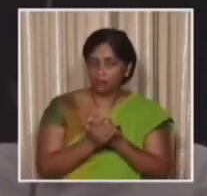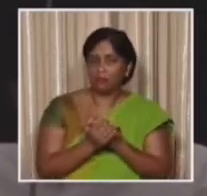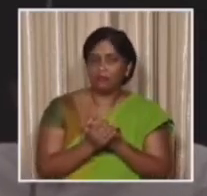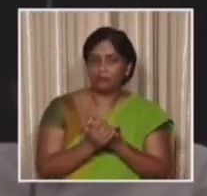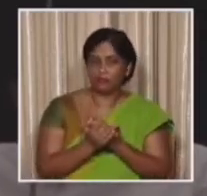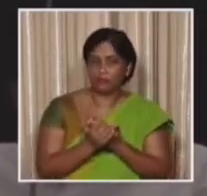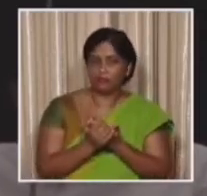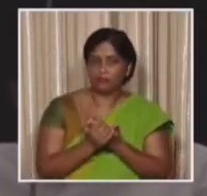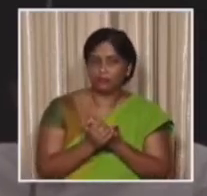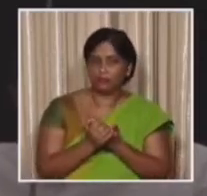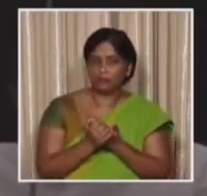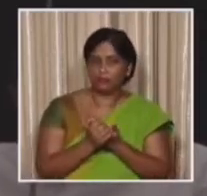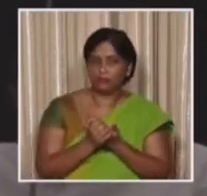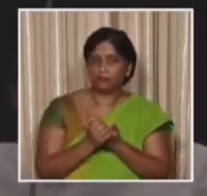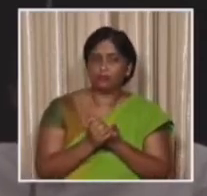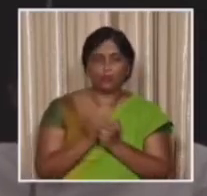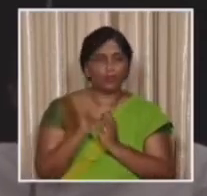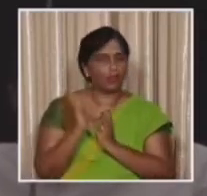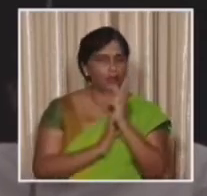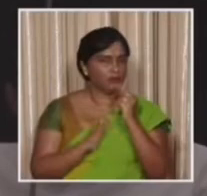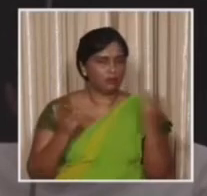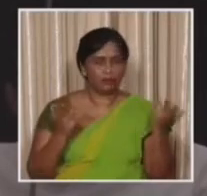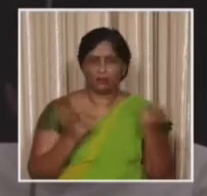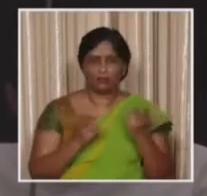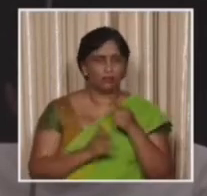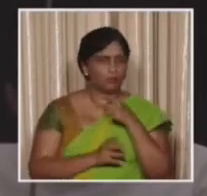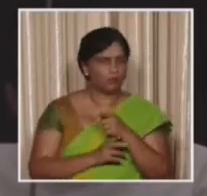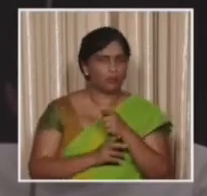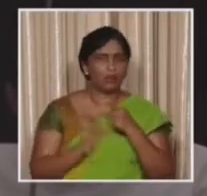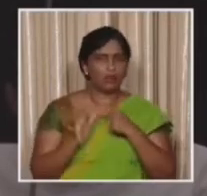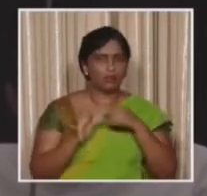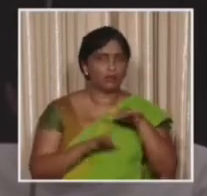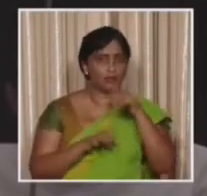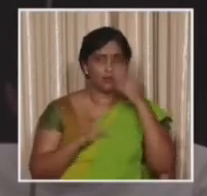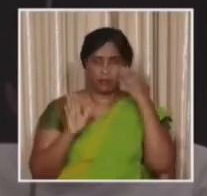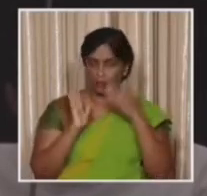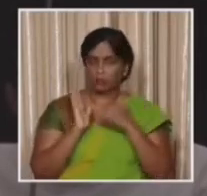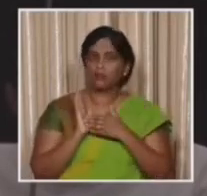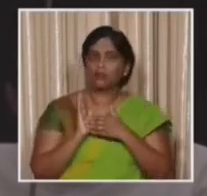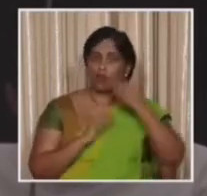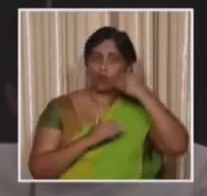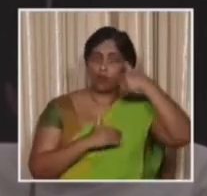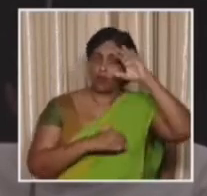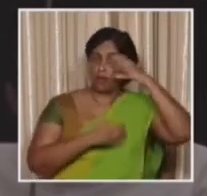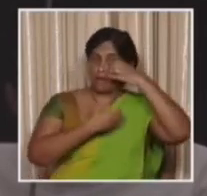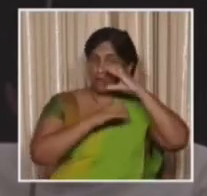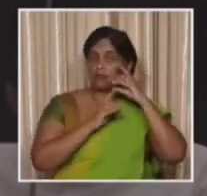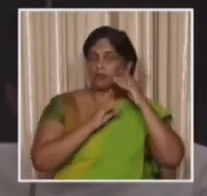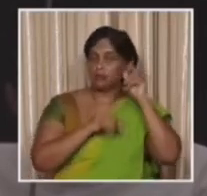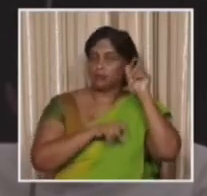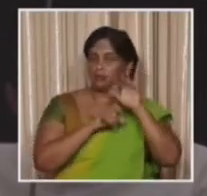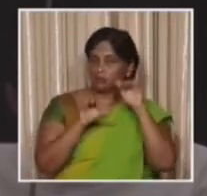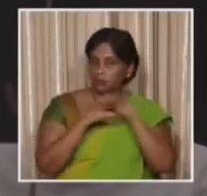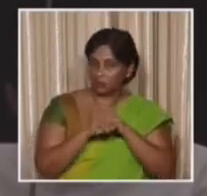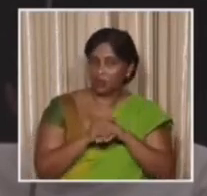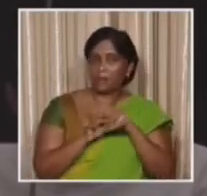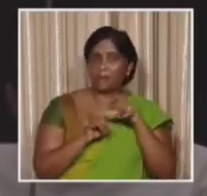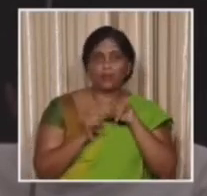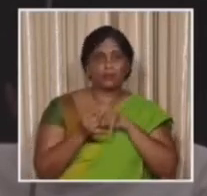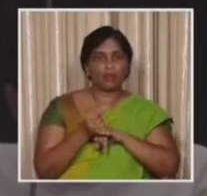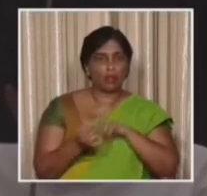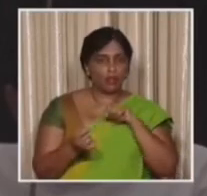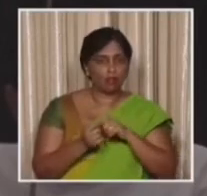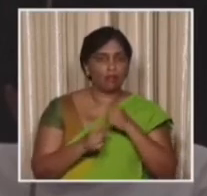விடயத்தை சொல்லியிருந்தேன் அண்மையிலே ஆத்திமுனை பிரதேசம் பற்றியும் தொல்லியல் அதிகாரிகள் வந்தார்கள் பிரதேச செயலாளர் சகிதம் சில அதிகாரிகள் சென்றார்கள்